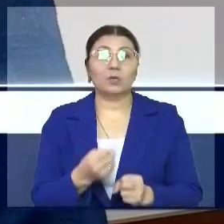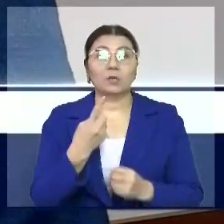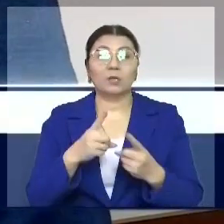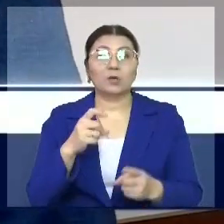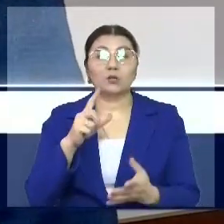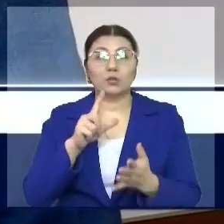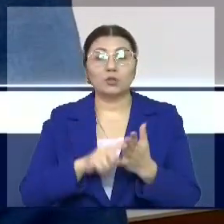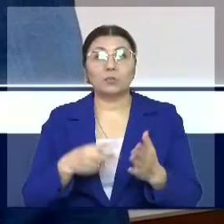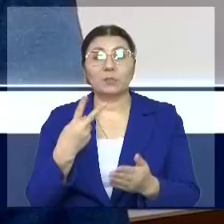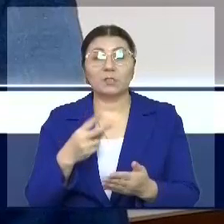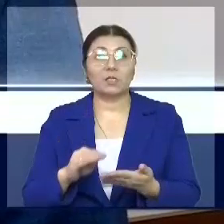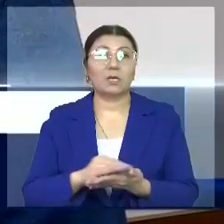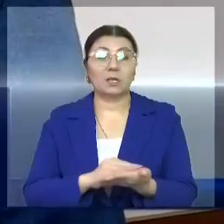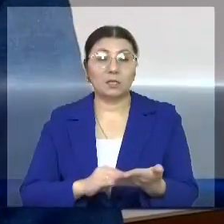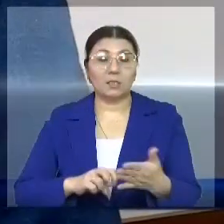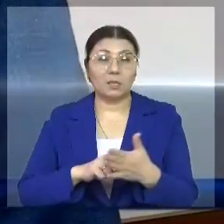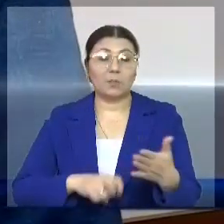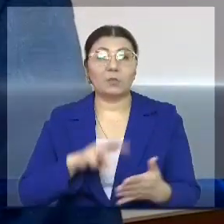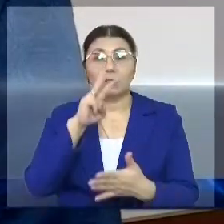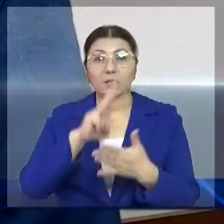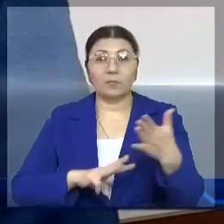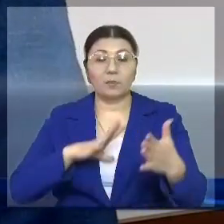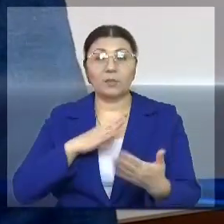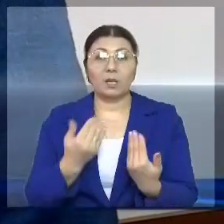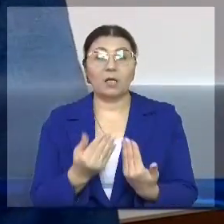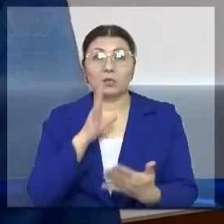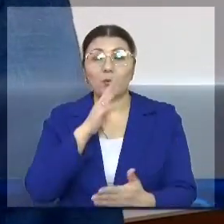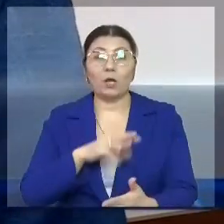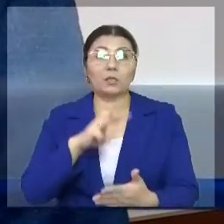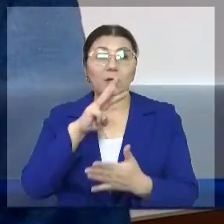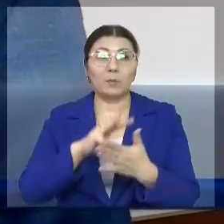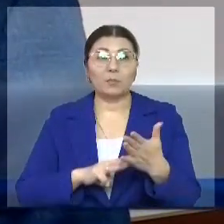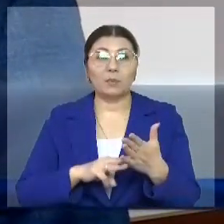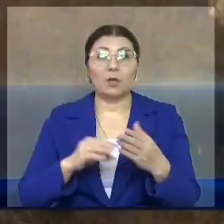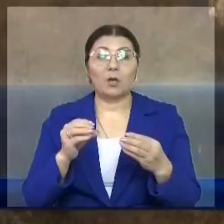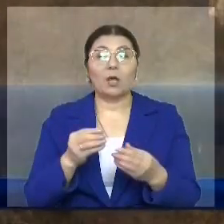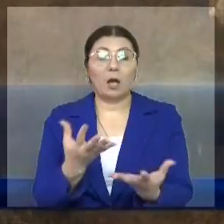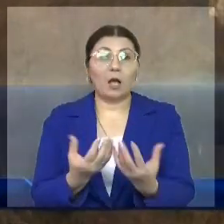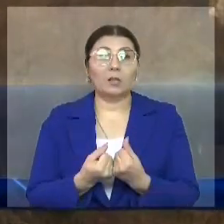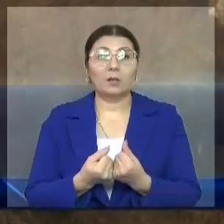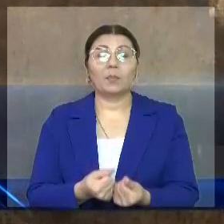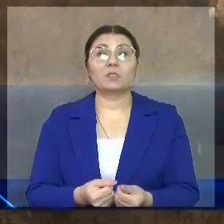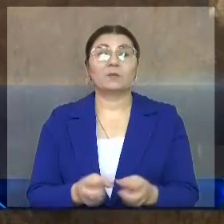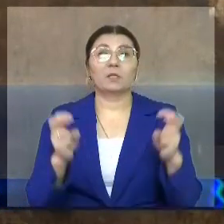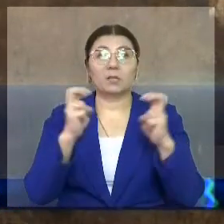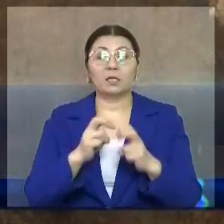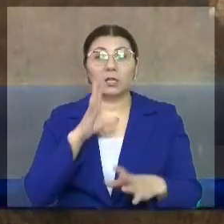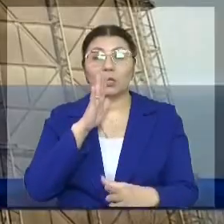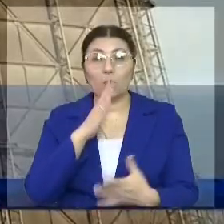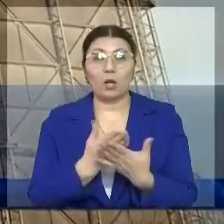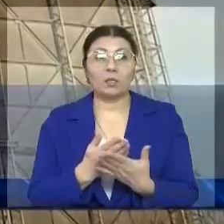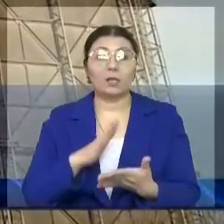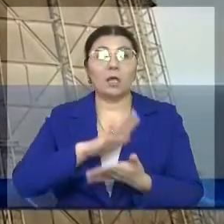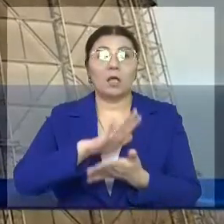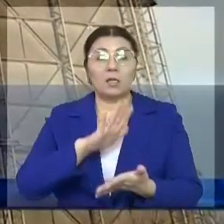хаттама толтырылып, штрафтар салынды. Бүгінгі таңда айыппұлдардың көлемі өндірілді. Мониторинг барысында дәл осындай